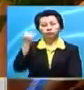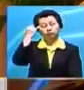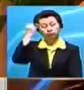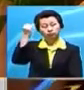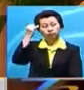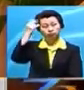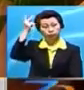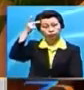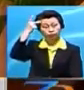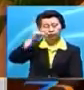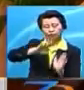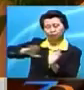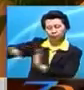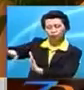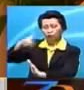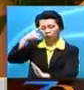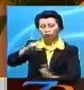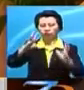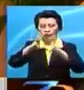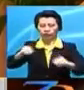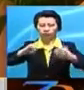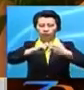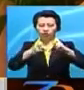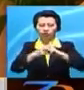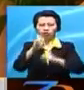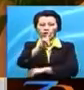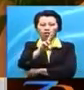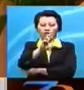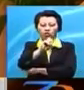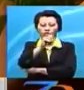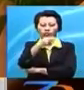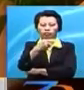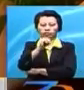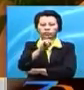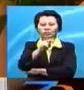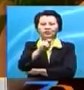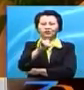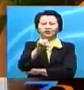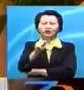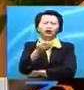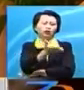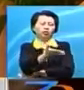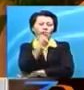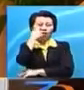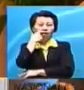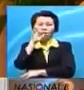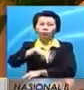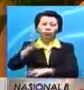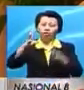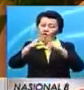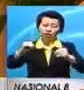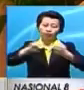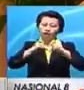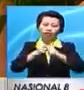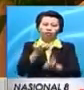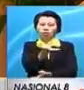pendapat demi untuk menangani masalah Rohingya yang belum pernah terungkai setakat ini.